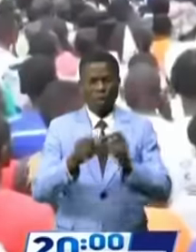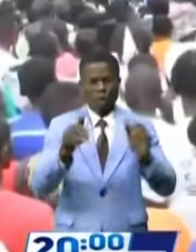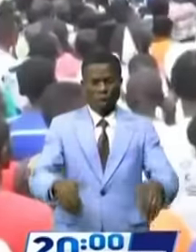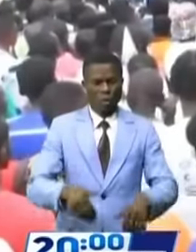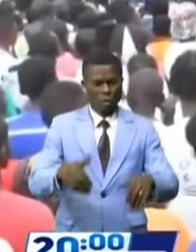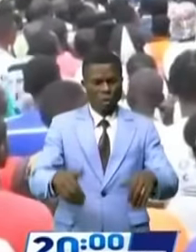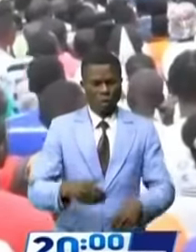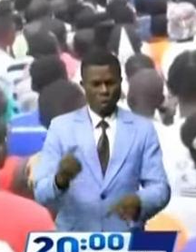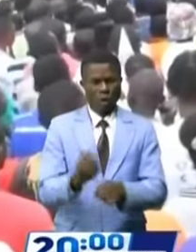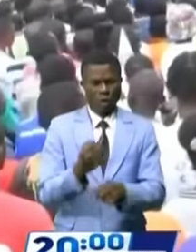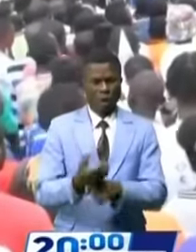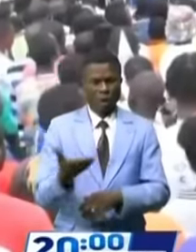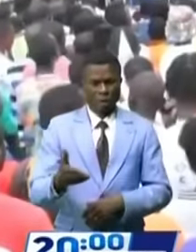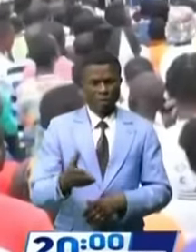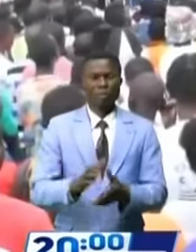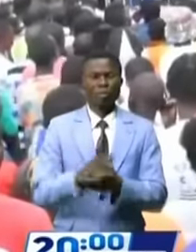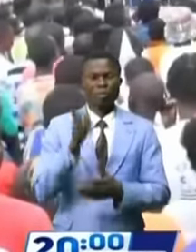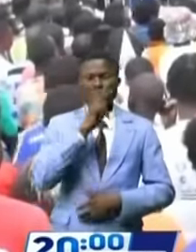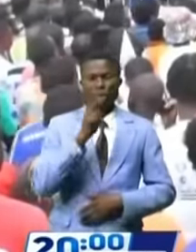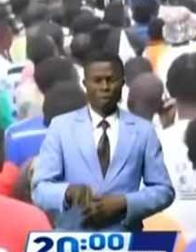agricole. »